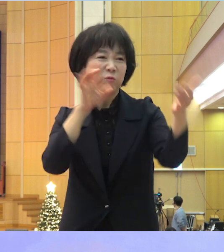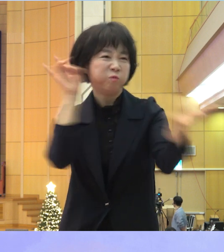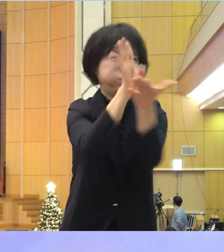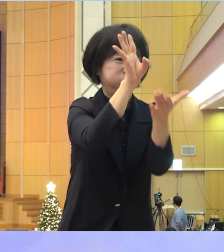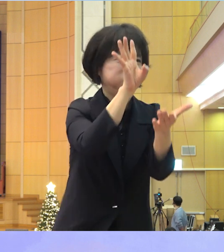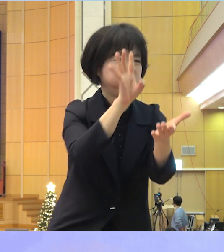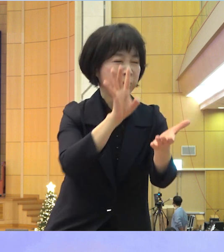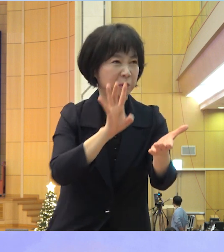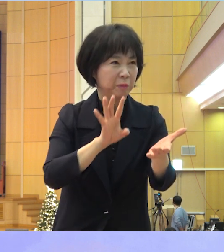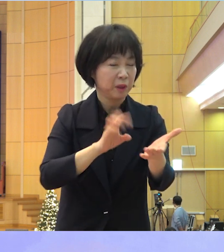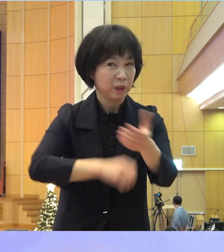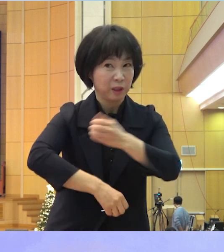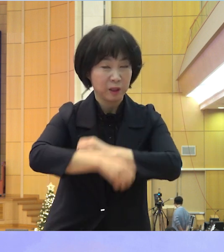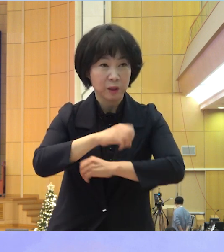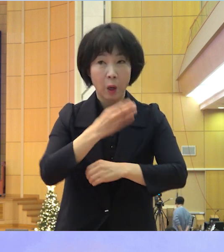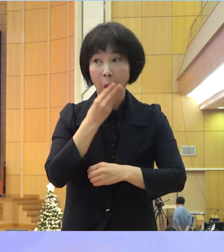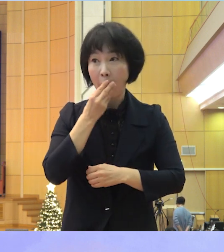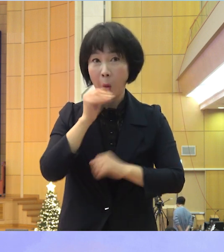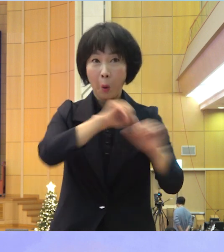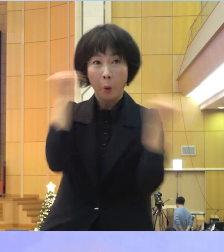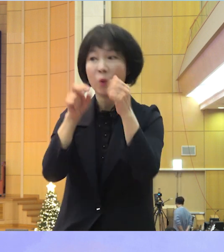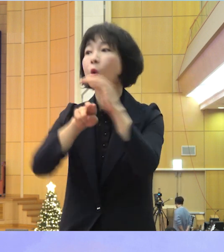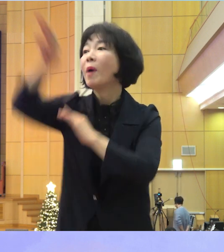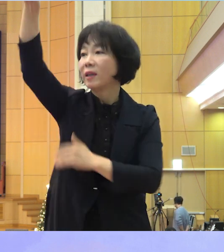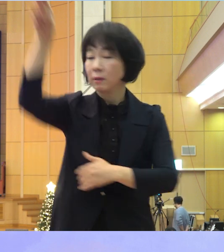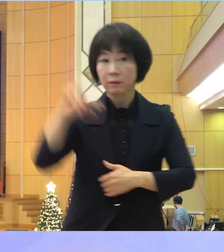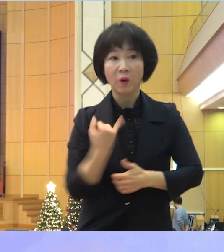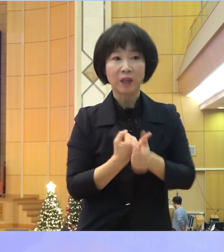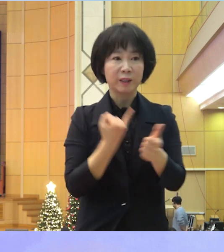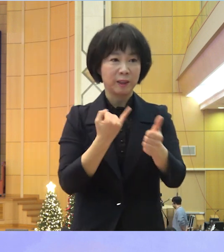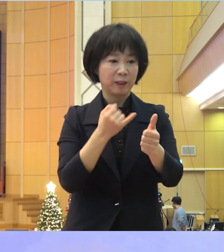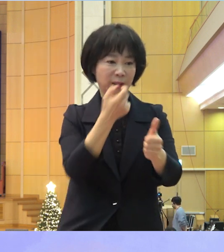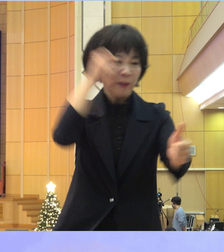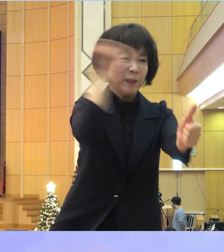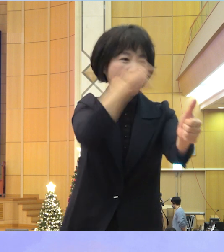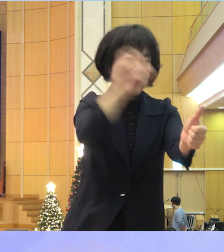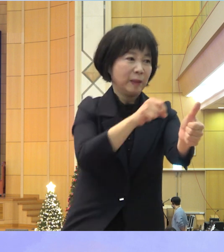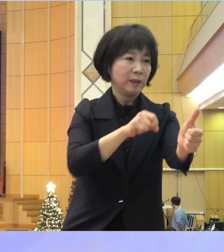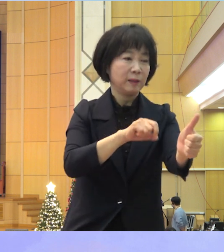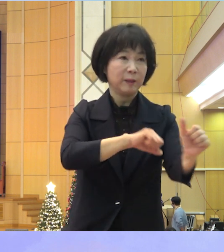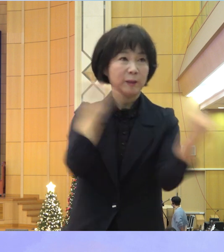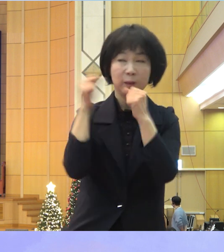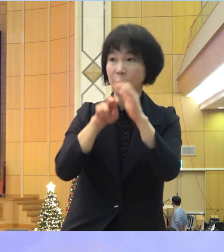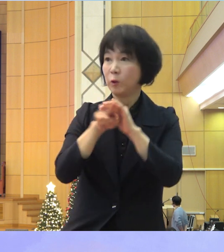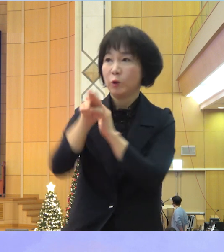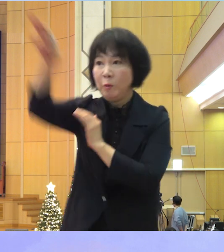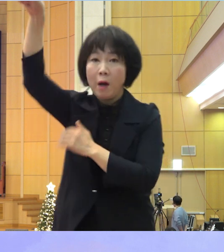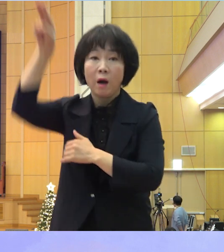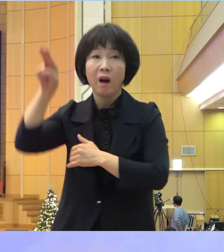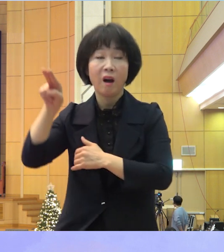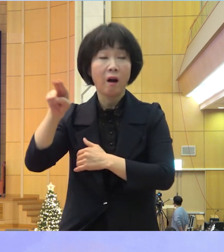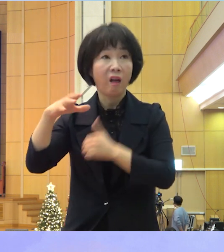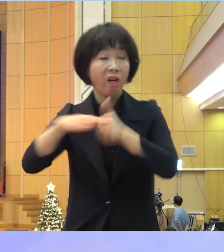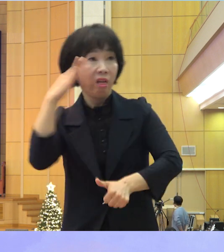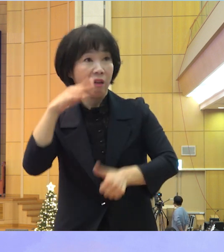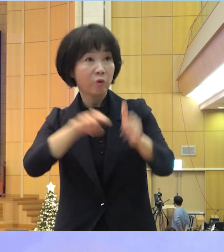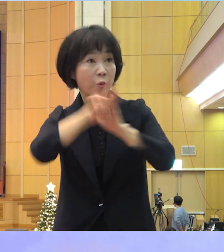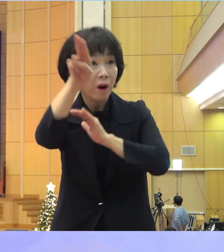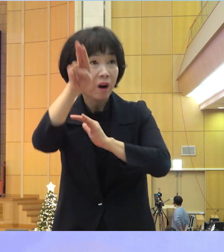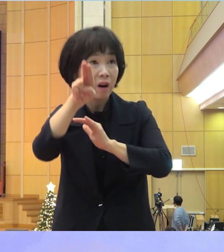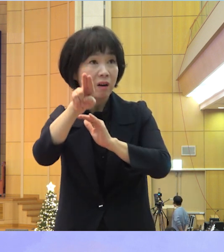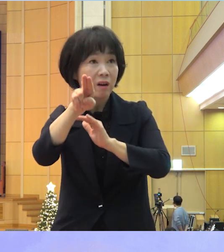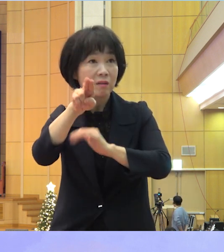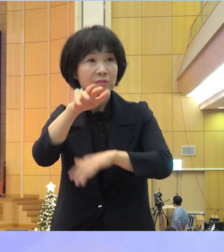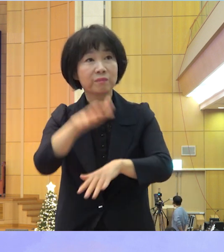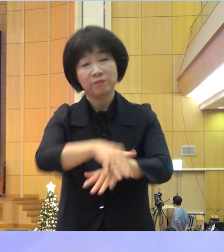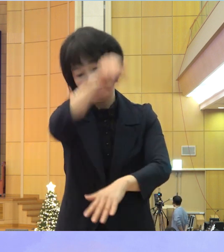누가 옆에서 도와주는 사람도 없고 함께한 사람도 없이 정말 하늘만 쳐다보면서